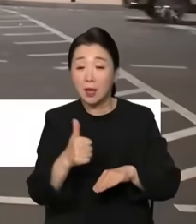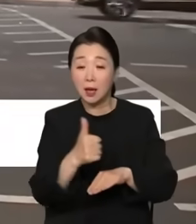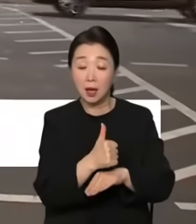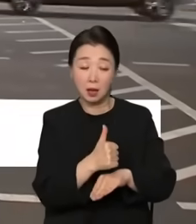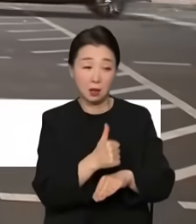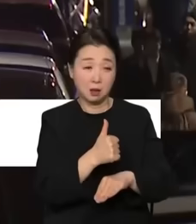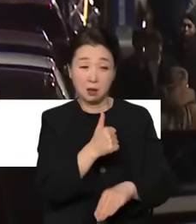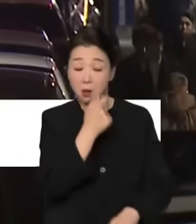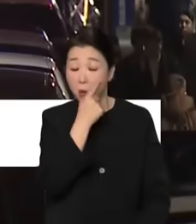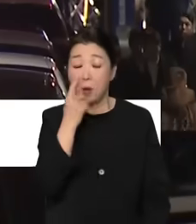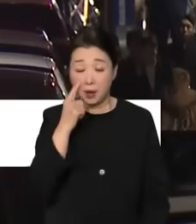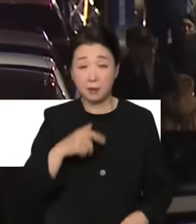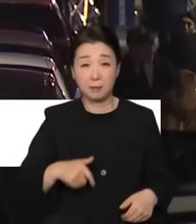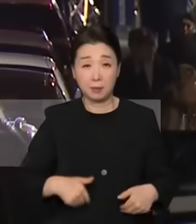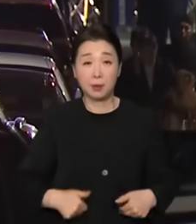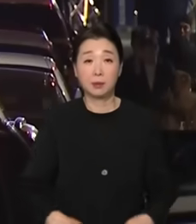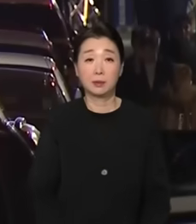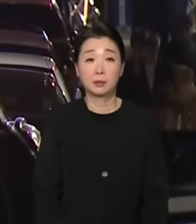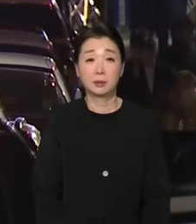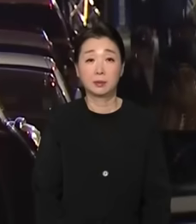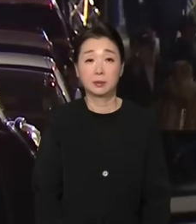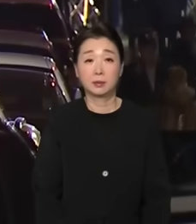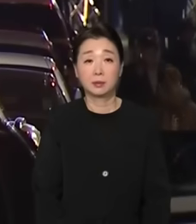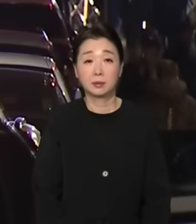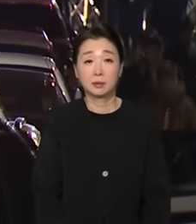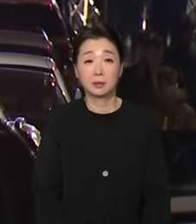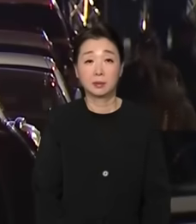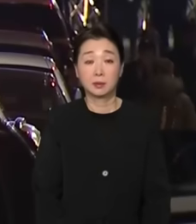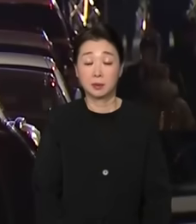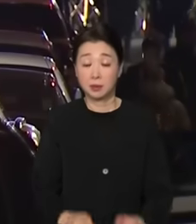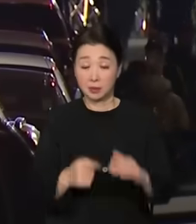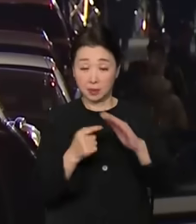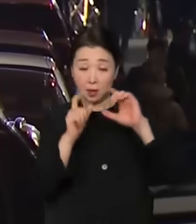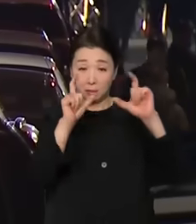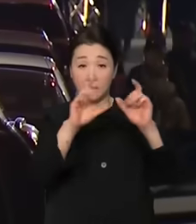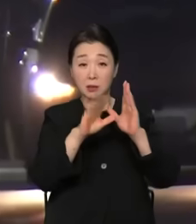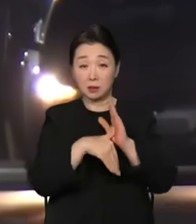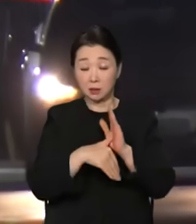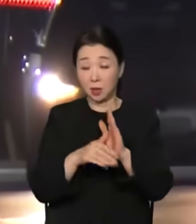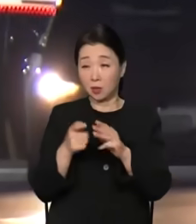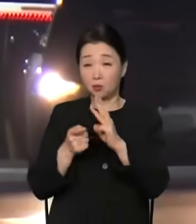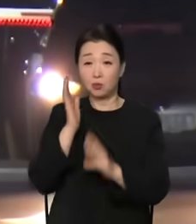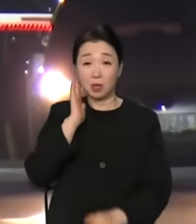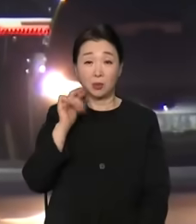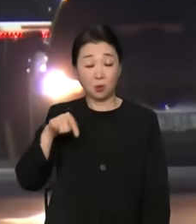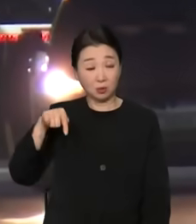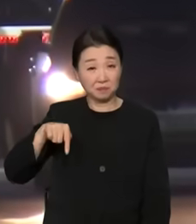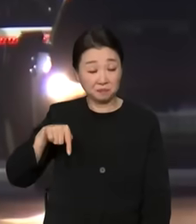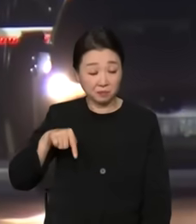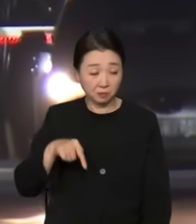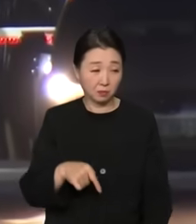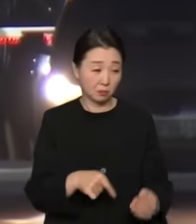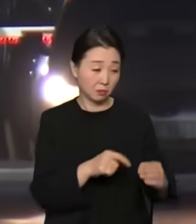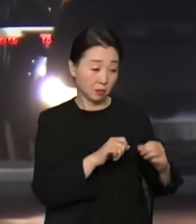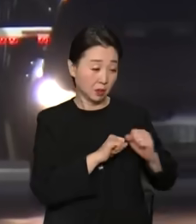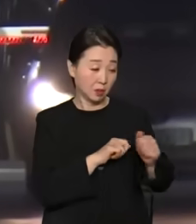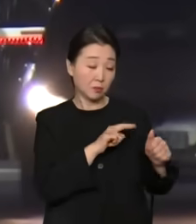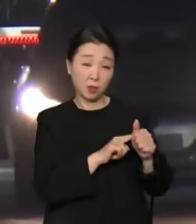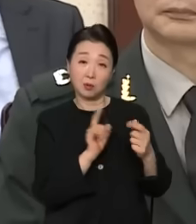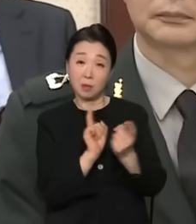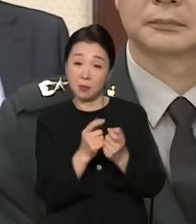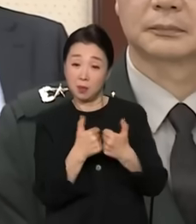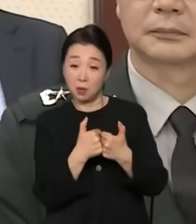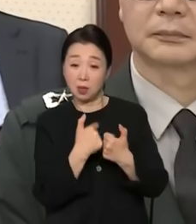상황파악이 가능할 전망입니다 개발때 대은 이곳에서 회한